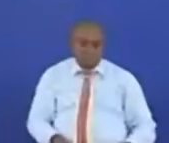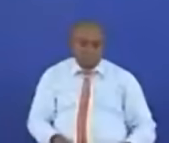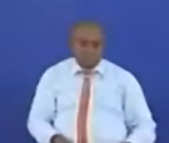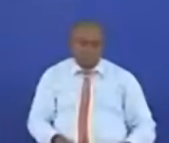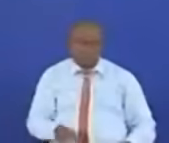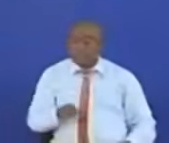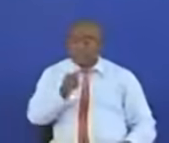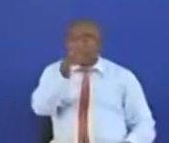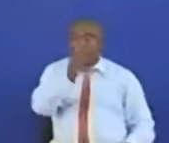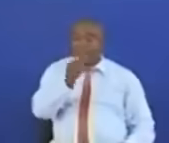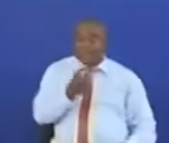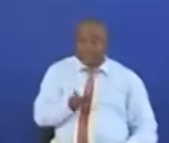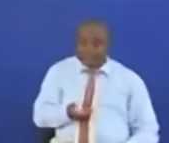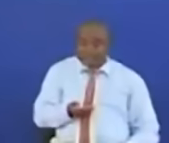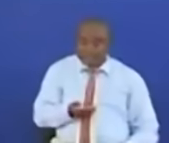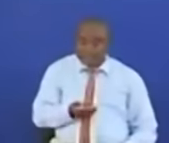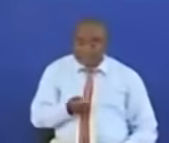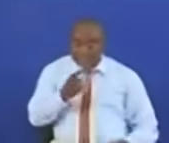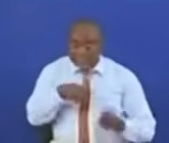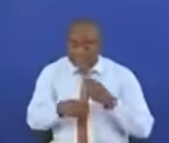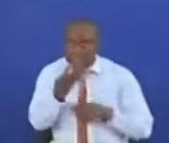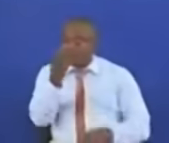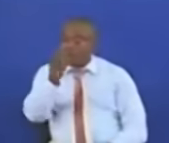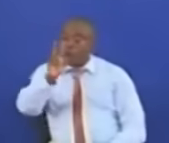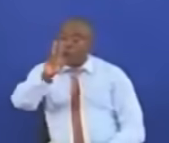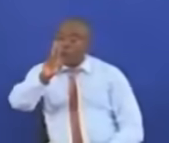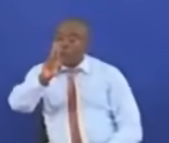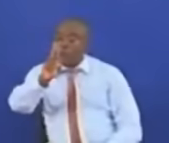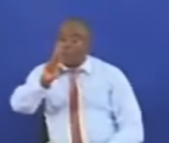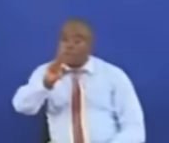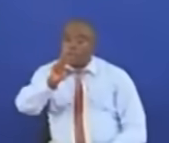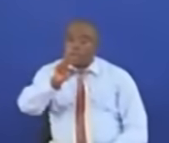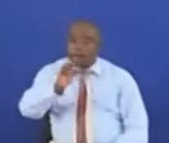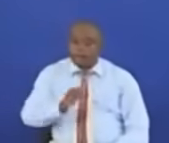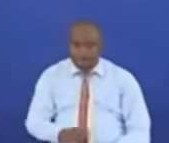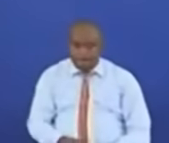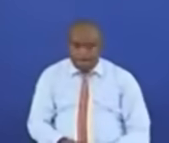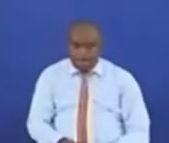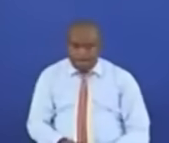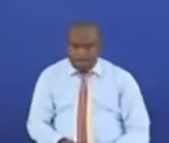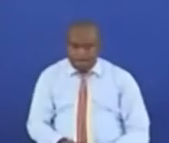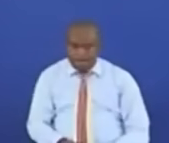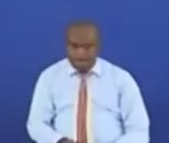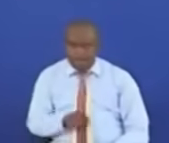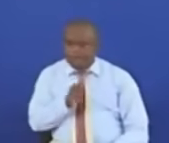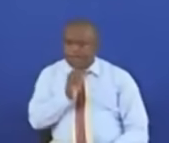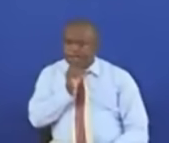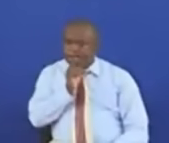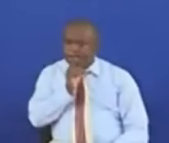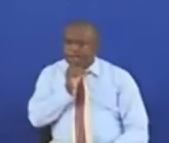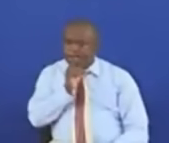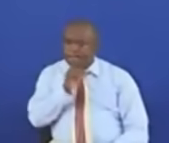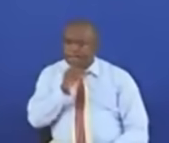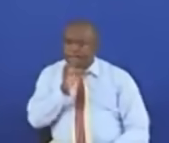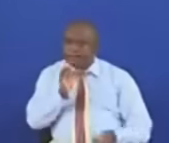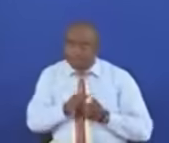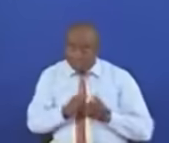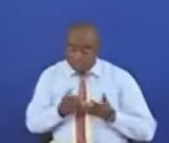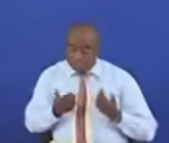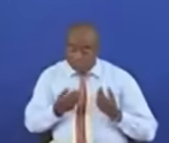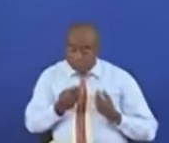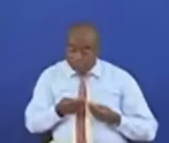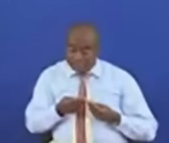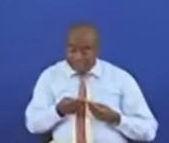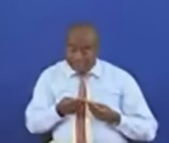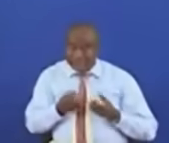letu katika 4R, katika uhai wa taifa letu lote, moja ya mambo ambayo ndio yanatanabahisha taifa la